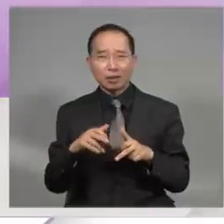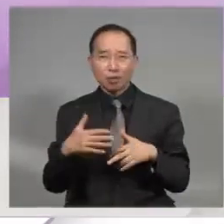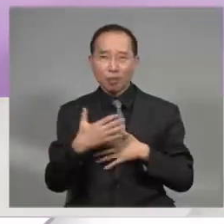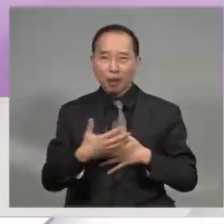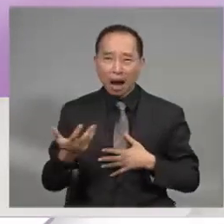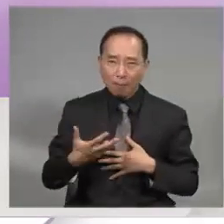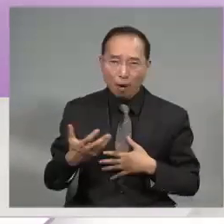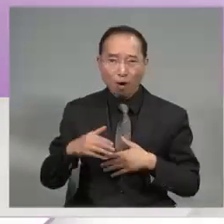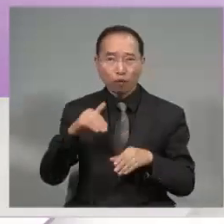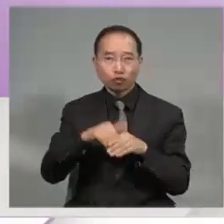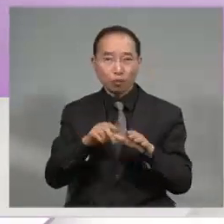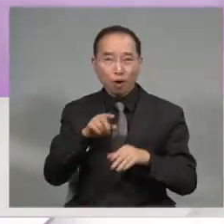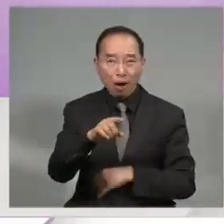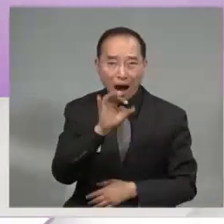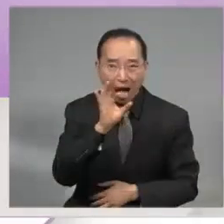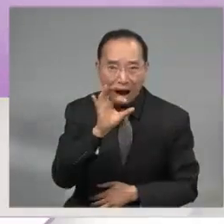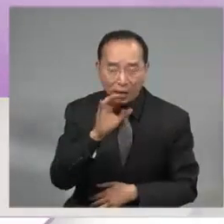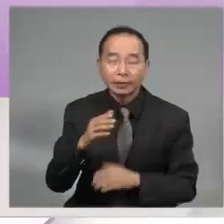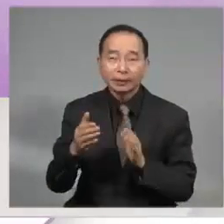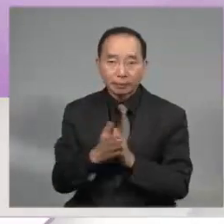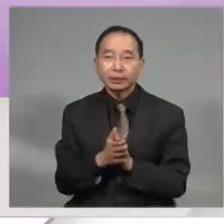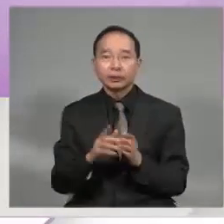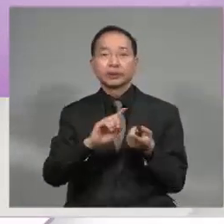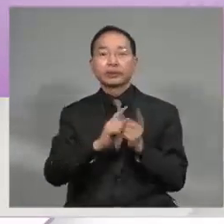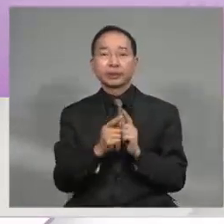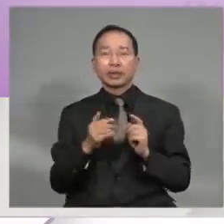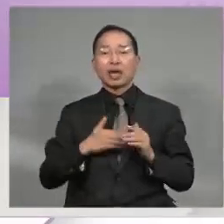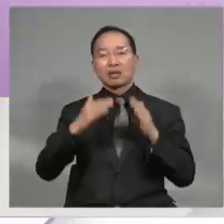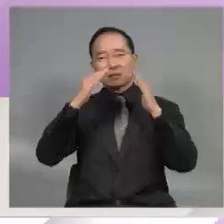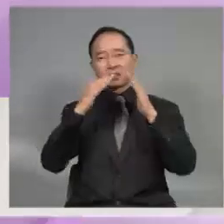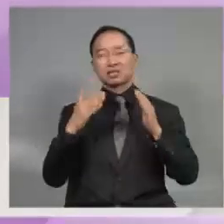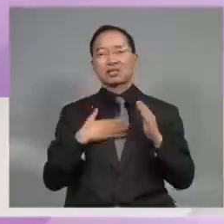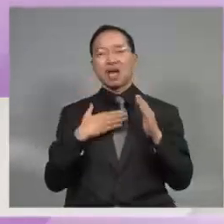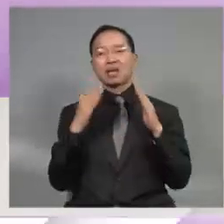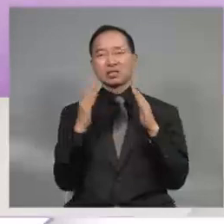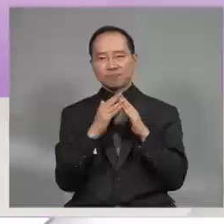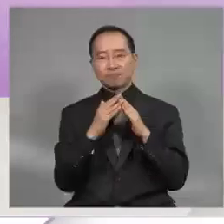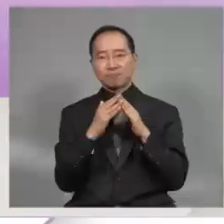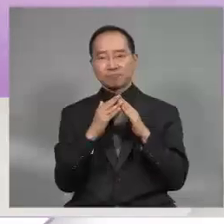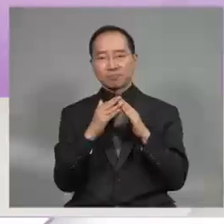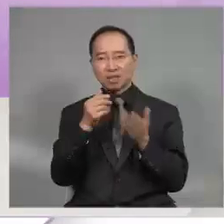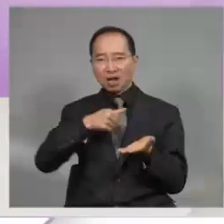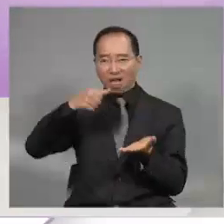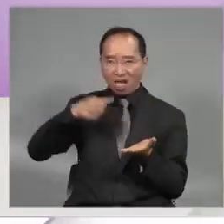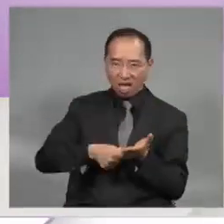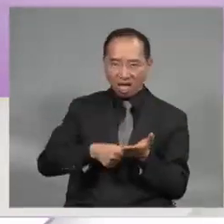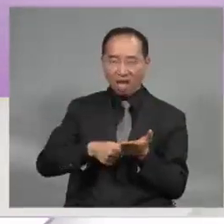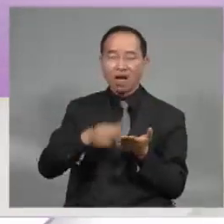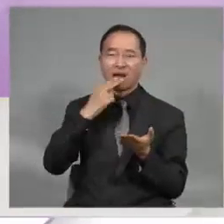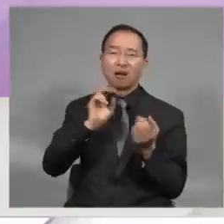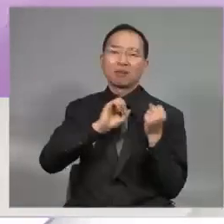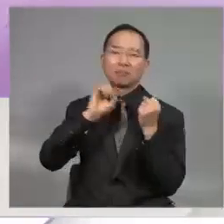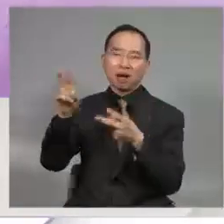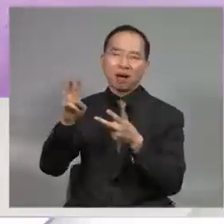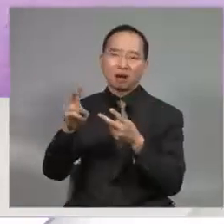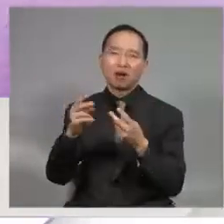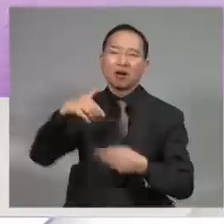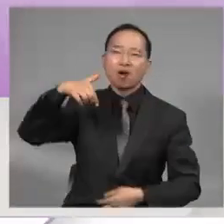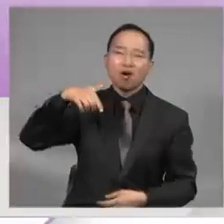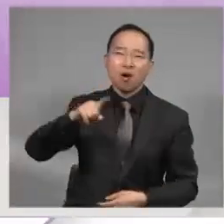수 없는 분들이 거소하는 장소에서 우편으로 투표하실 수 있도록 하는 우편으로 네, 투표를 할 수 있는 네, 거소투표 제도가 있습니다. 네,